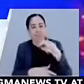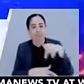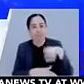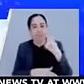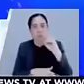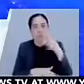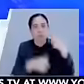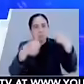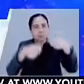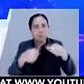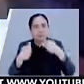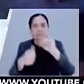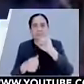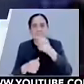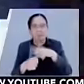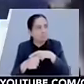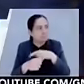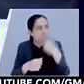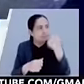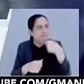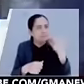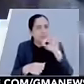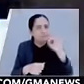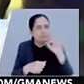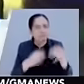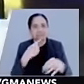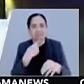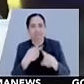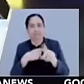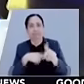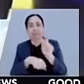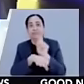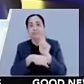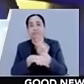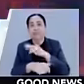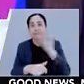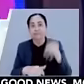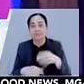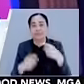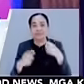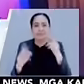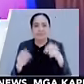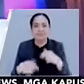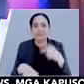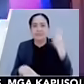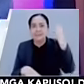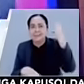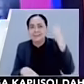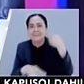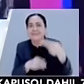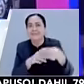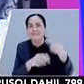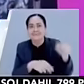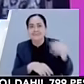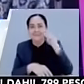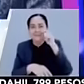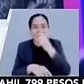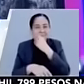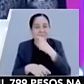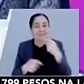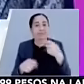kanyang IG ang kanyang kamukha na mula sa Tondo, Manila. Tinawag niyang nephew. Umabot din kay Film Grammy